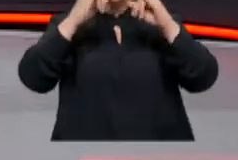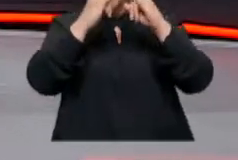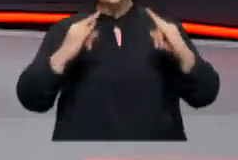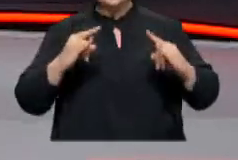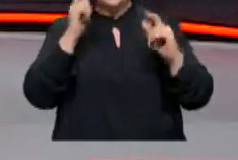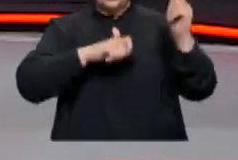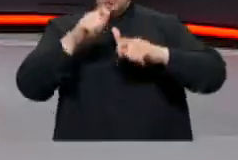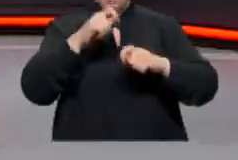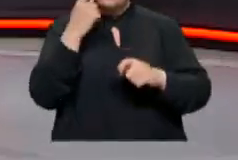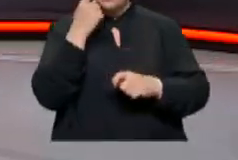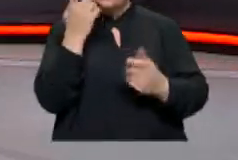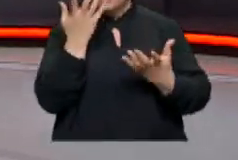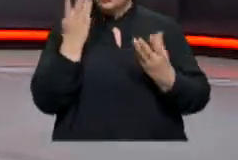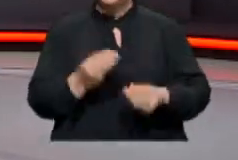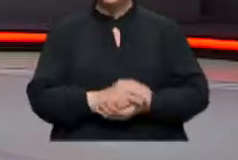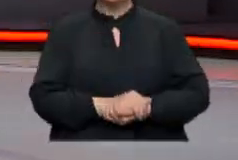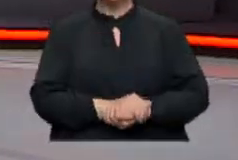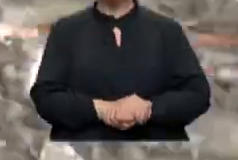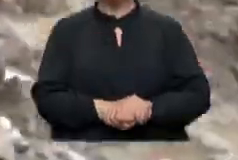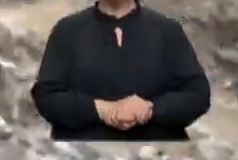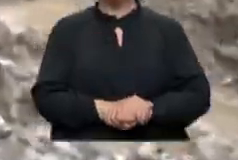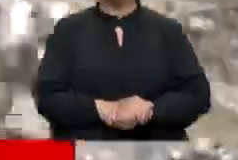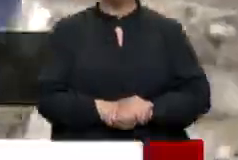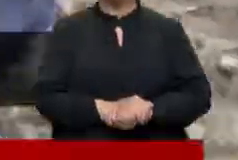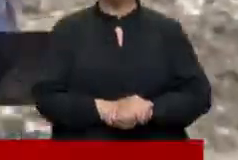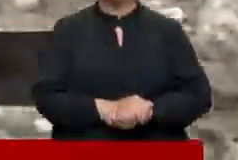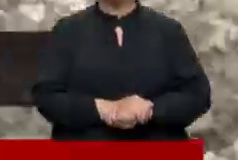biliyorsunuz. Bakalım neler yaşanmış.